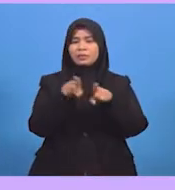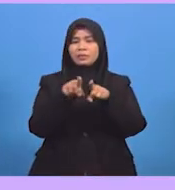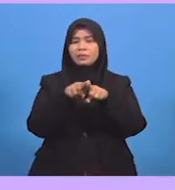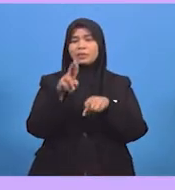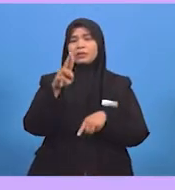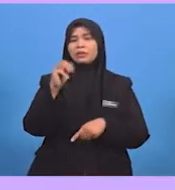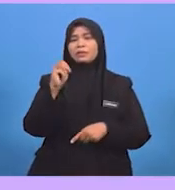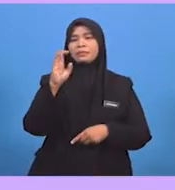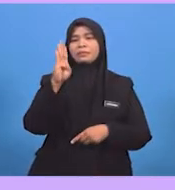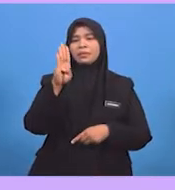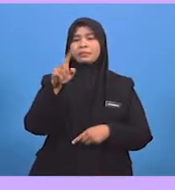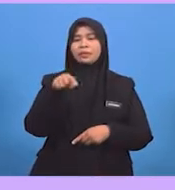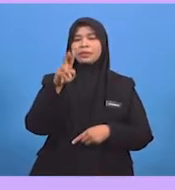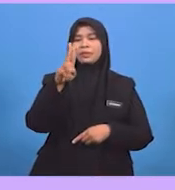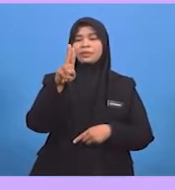dengan